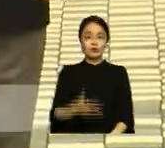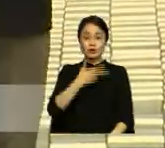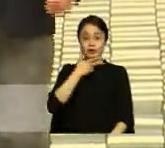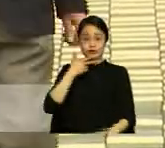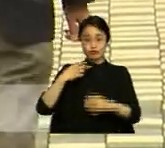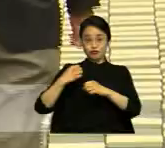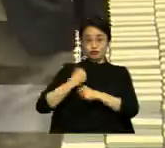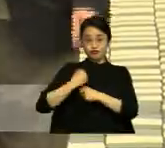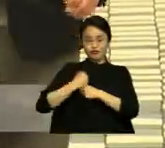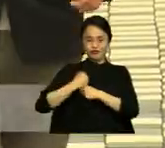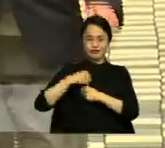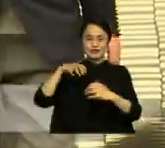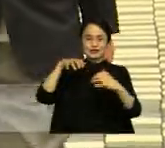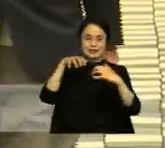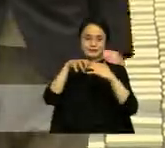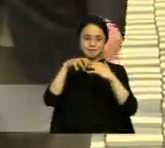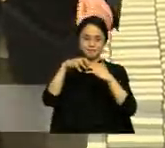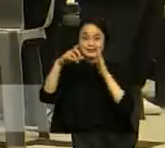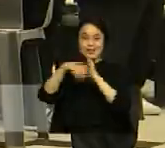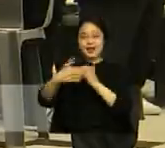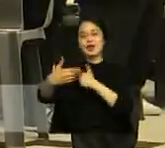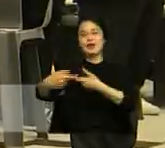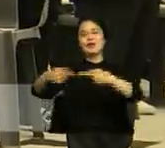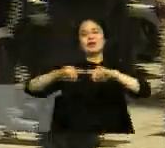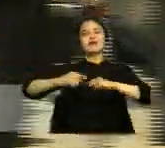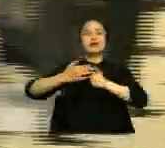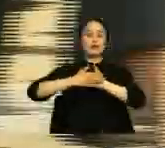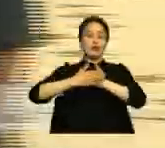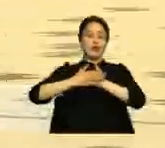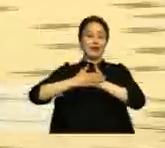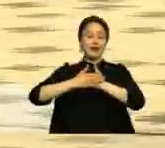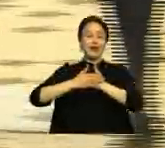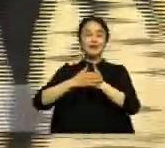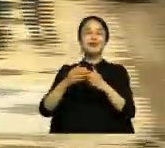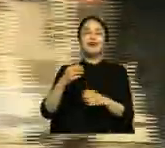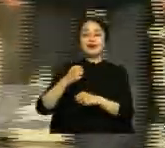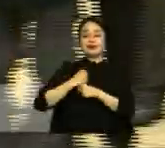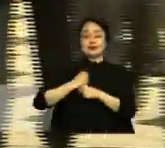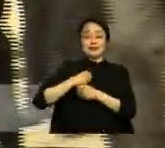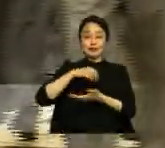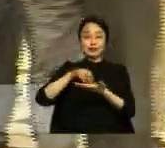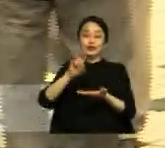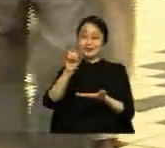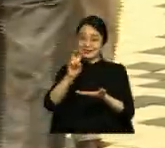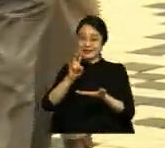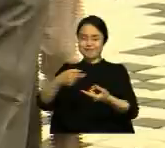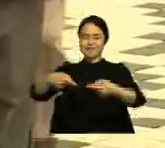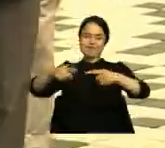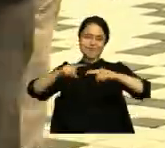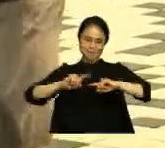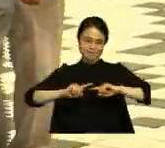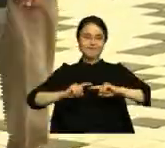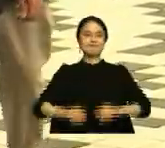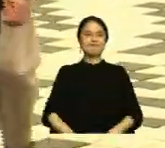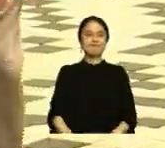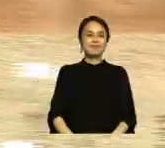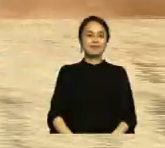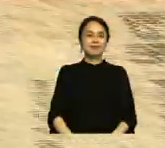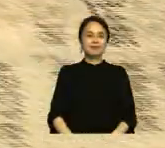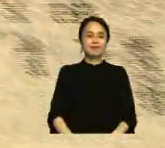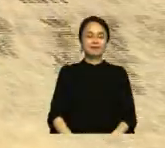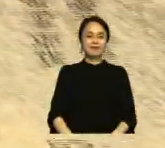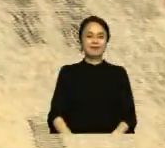등 20여 명이 방한했습니다. 임진강 전투 추모식에 참석하기 위해서입니다. 백발의 노병들은